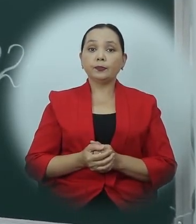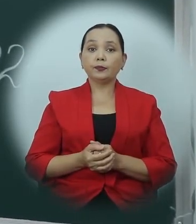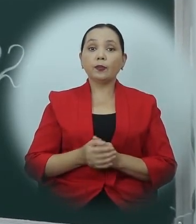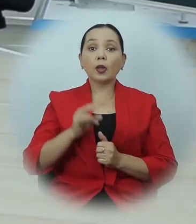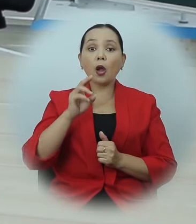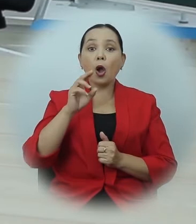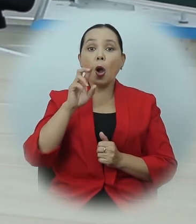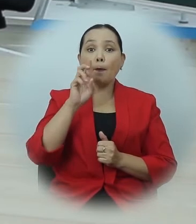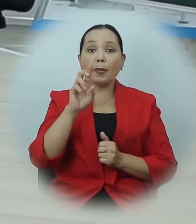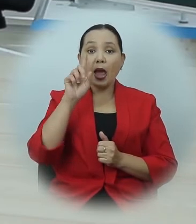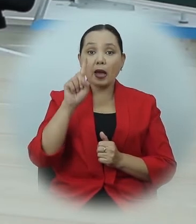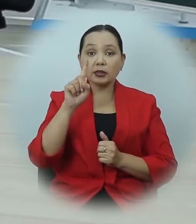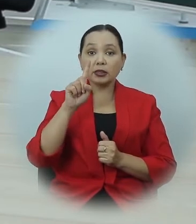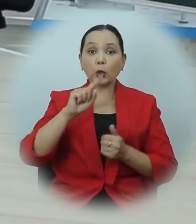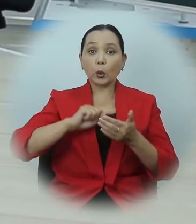От точки B1